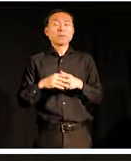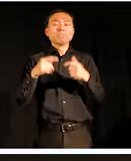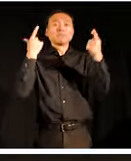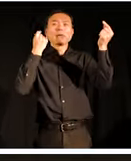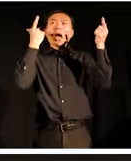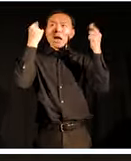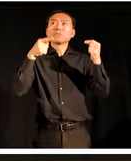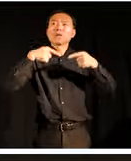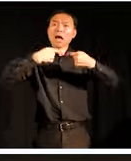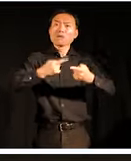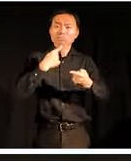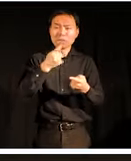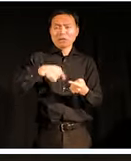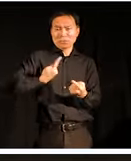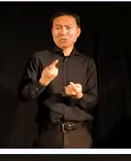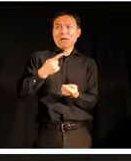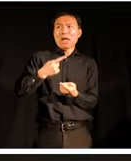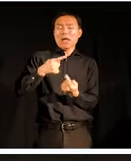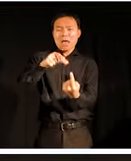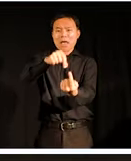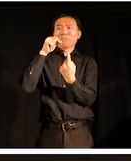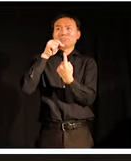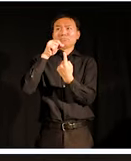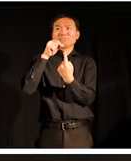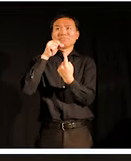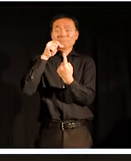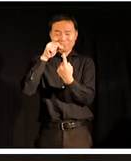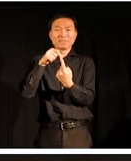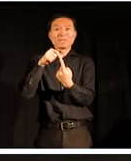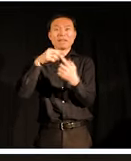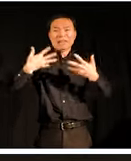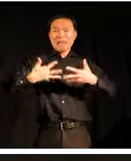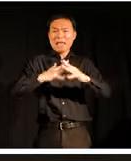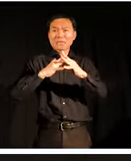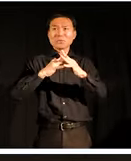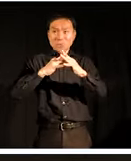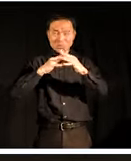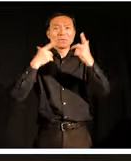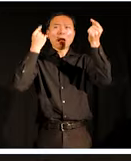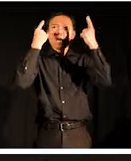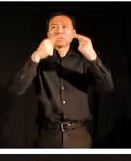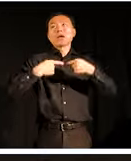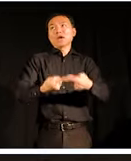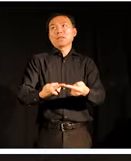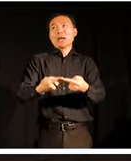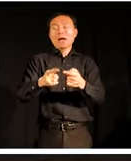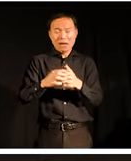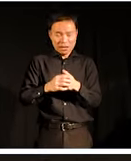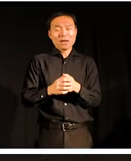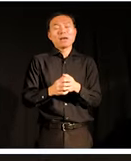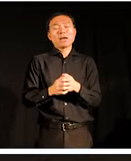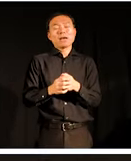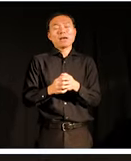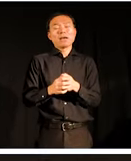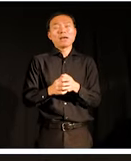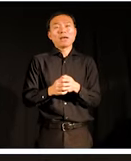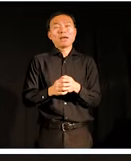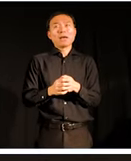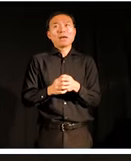ていうのはね僕は建築大学に入ったんですね実はでなぜ建築大学書いたかと言ったらあのとにかく